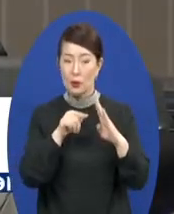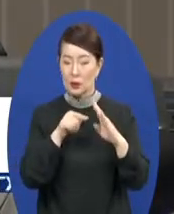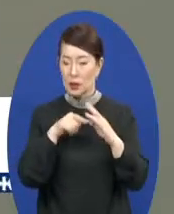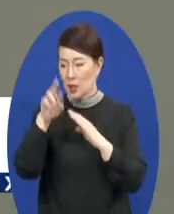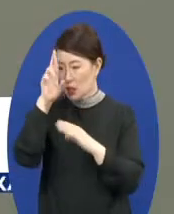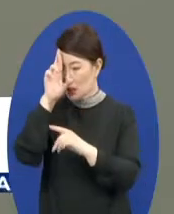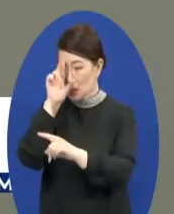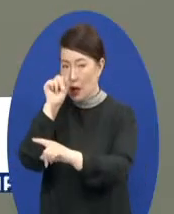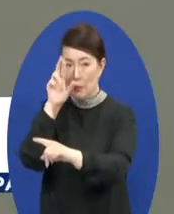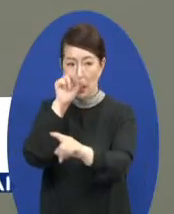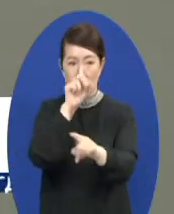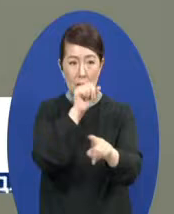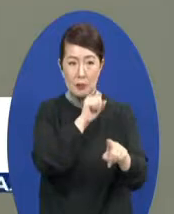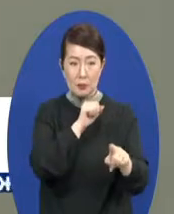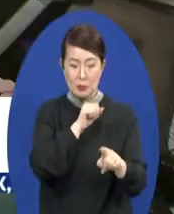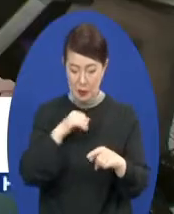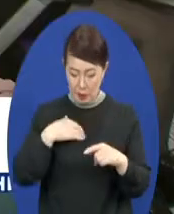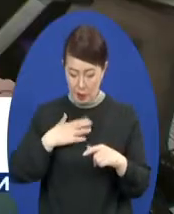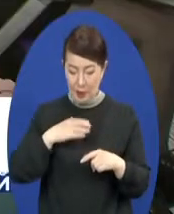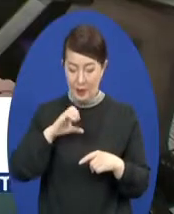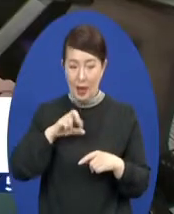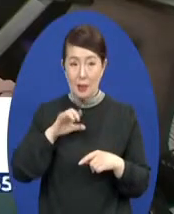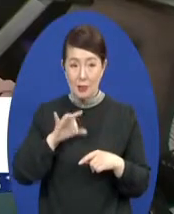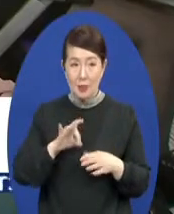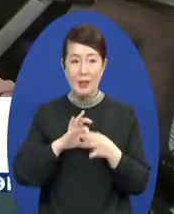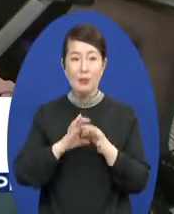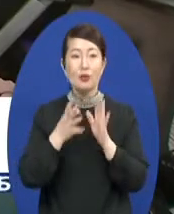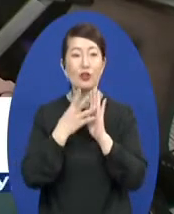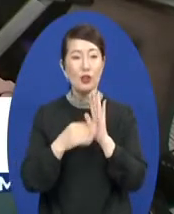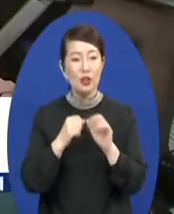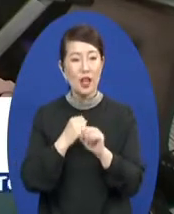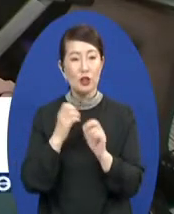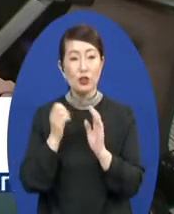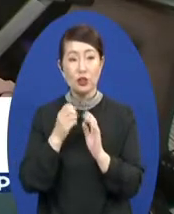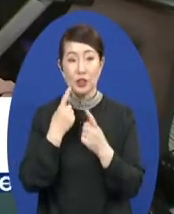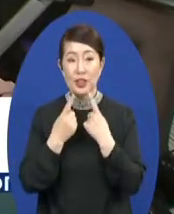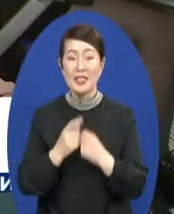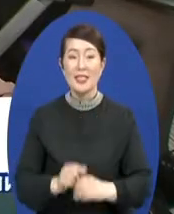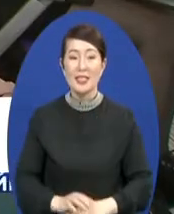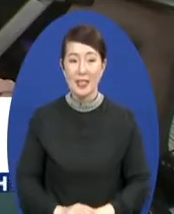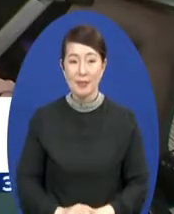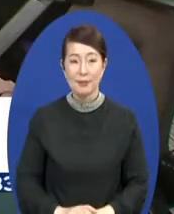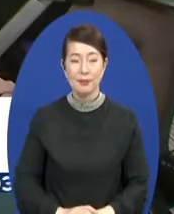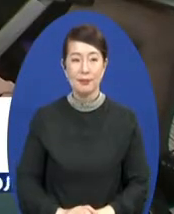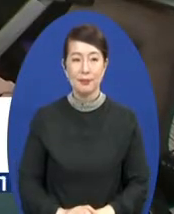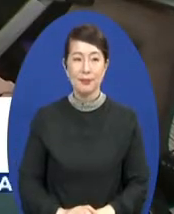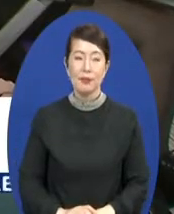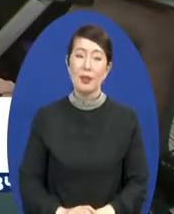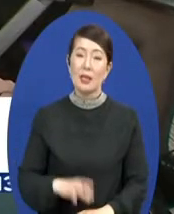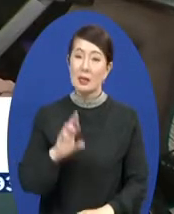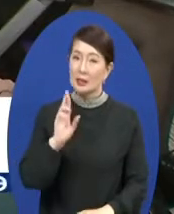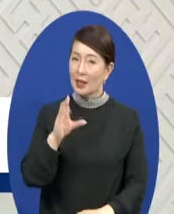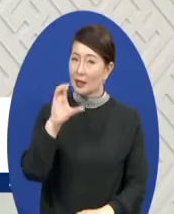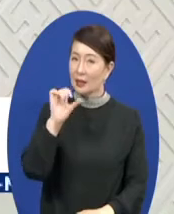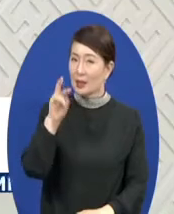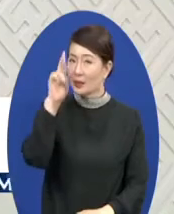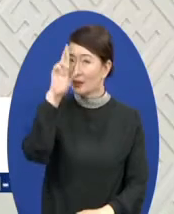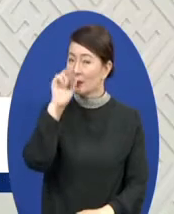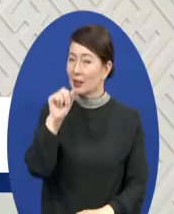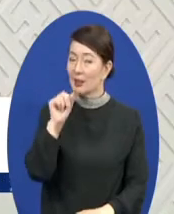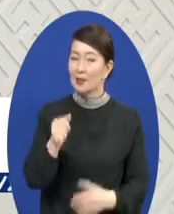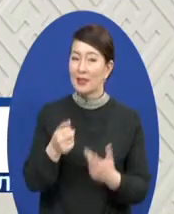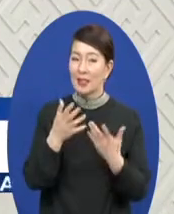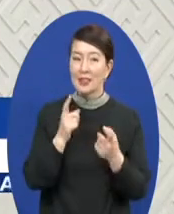зөвхөн яамны хүрээнд бус салбарын хэмжээнд нөлөөллийн үйл ажиллагаа явуулах хэрэгтэй хэллээ. Яг сангийн яам дээр